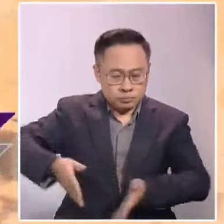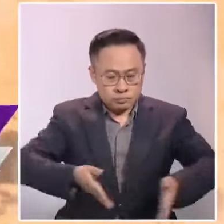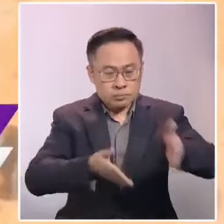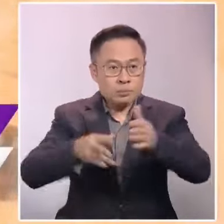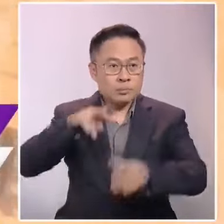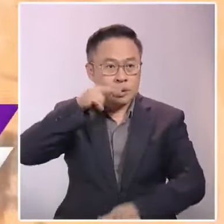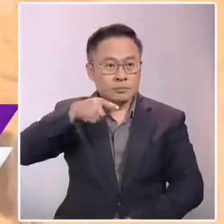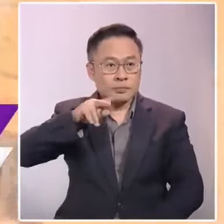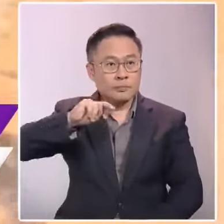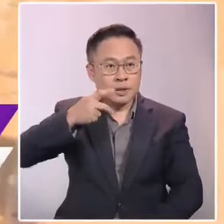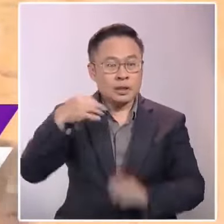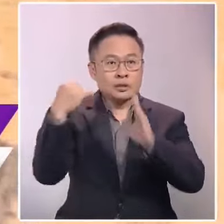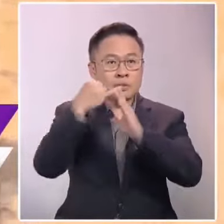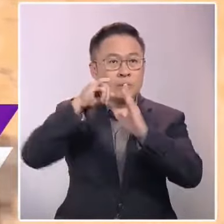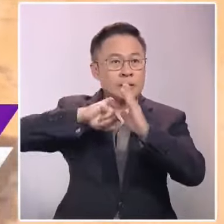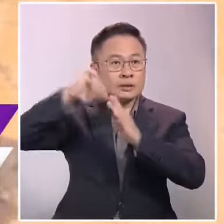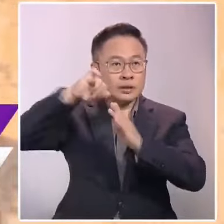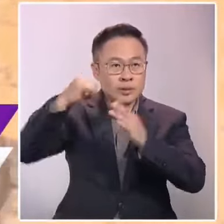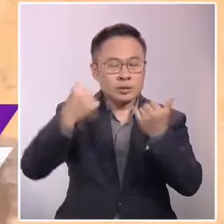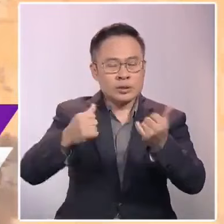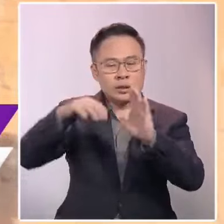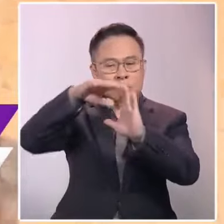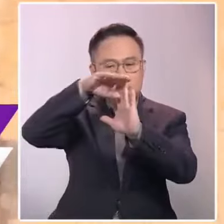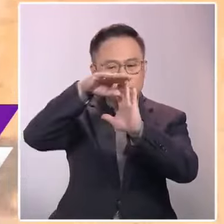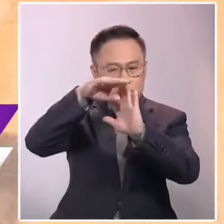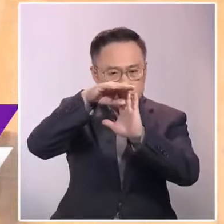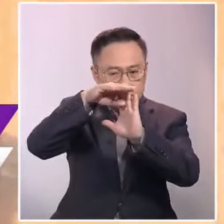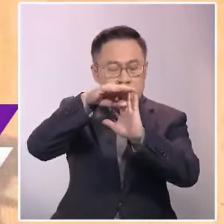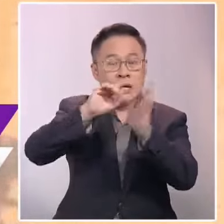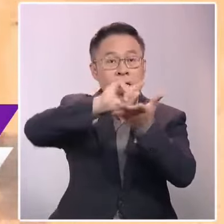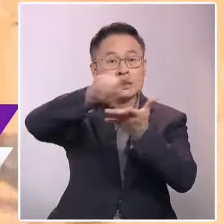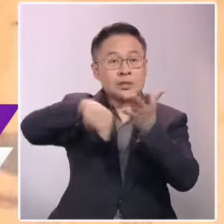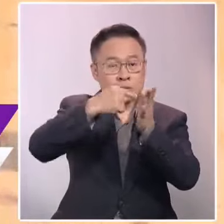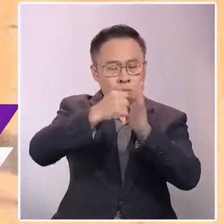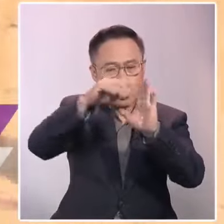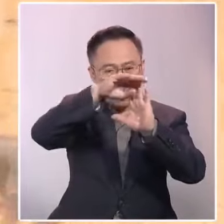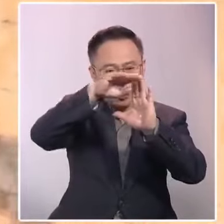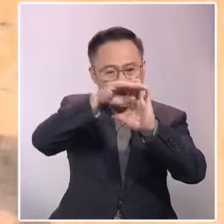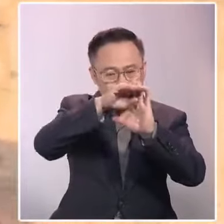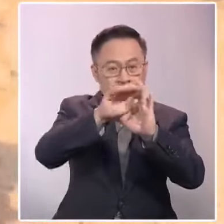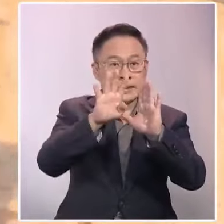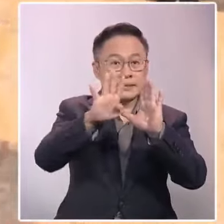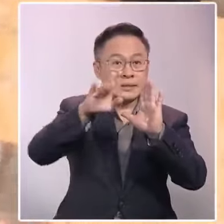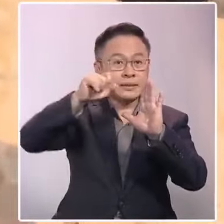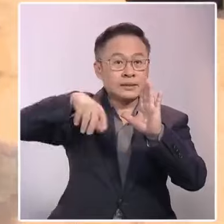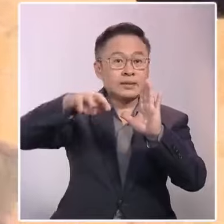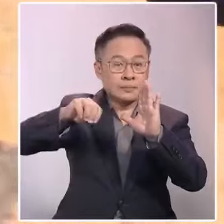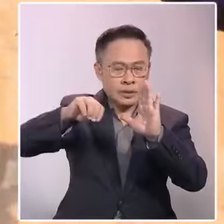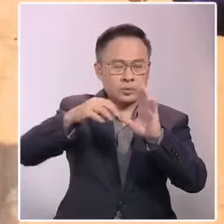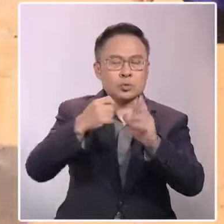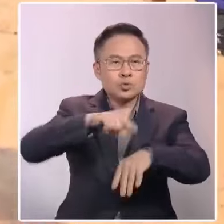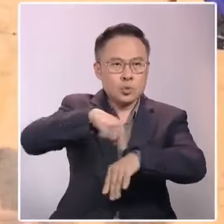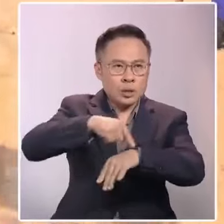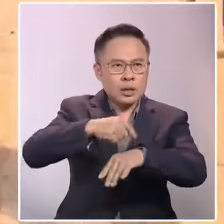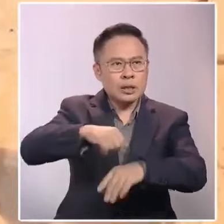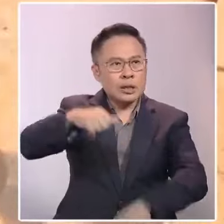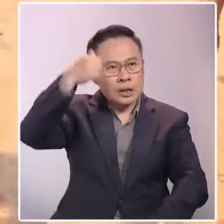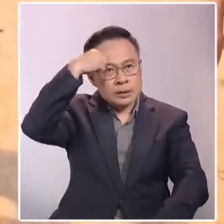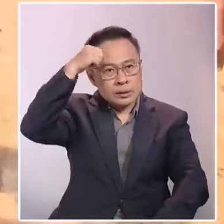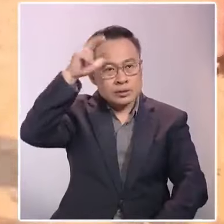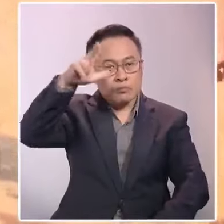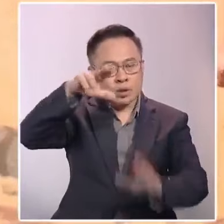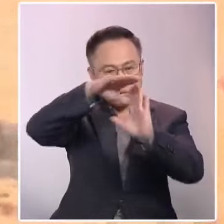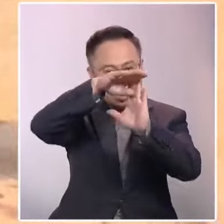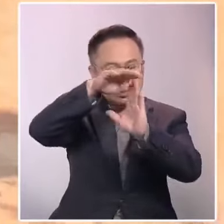ตัวเมืองเชียงใหม่นั้นก็เริ่มลดระดับลงช้าๆนะครับเฉลี่ยชั่วโมงละ4เซนติเมตรนะครับแต่คาดว่าจะต้องใช้เวลานานถึง3วัน